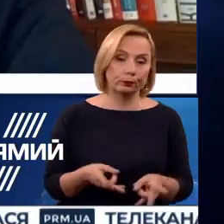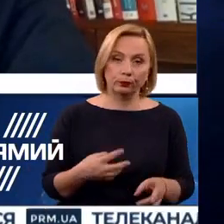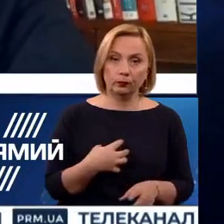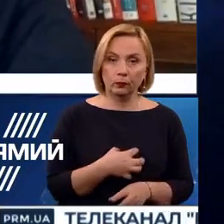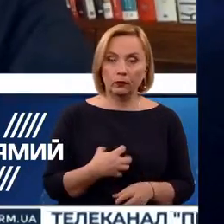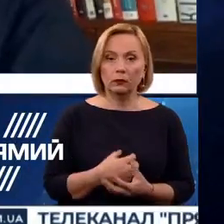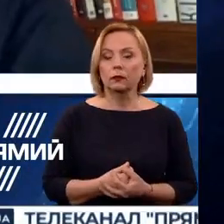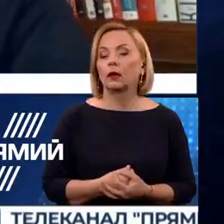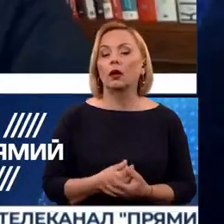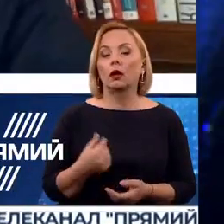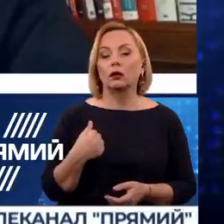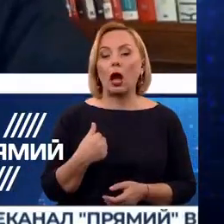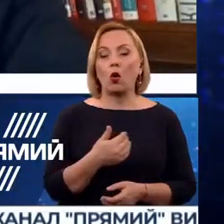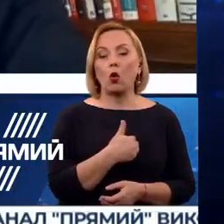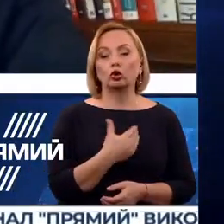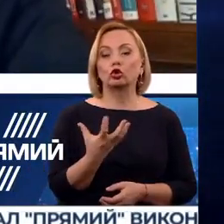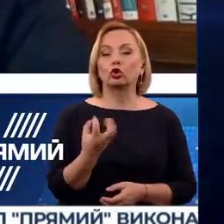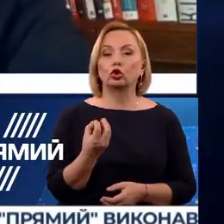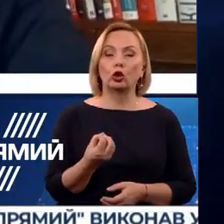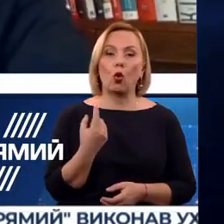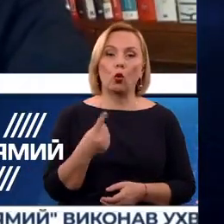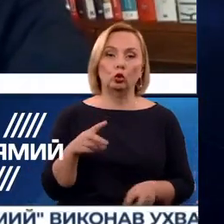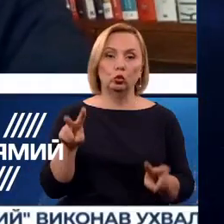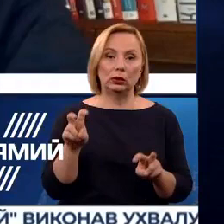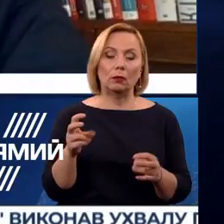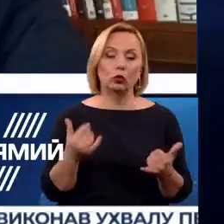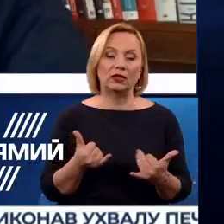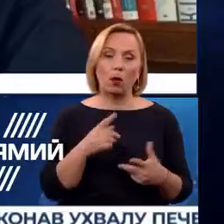Але я зараз так само хочу підняти ще одну тему. Був брифінг сьогодні